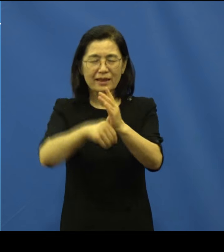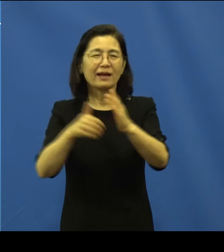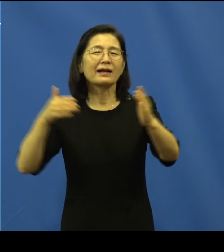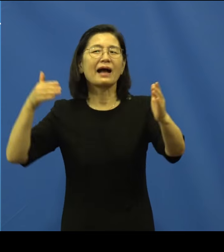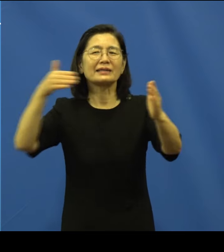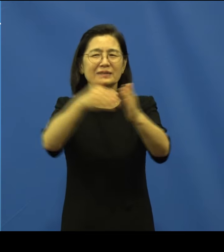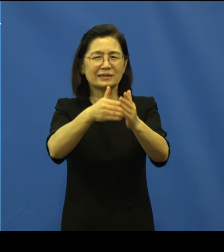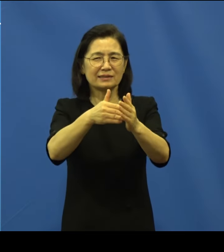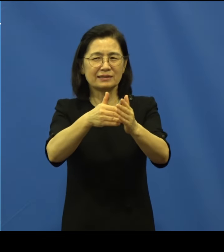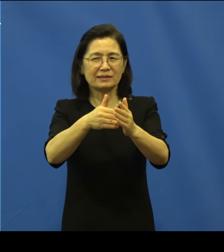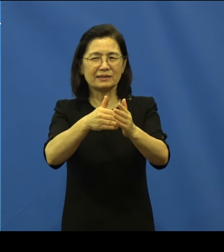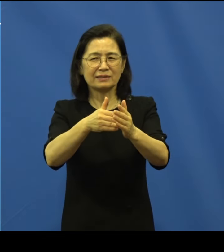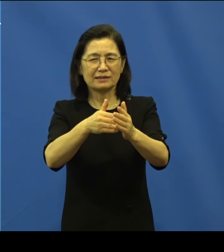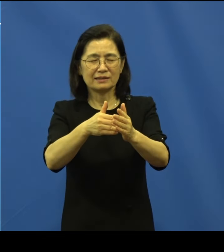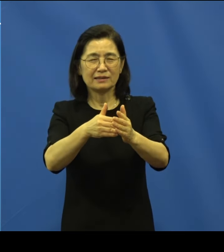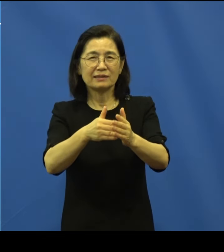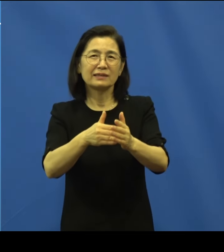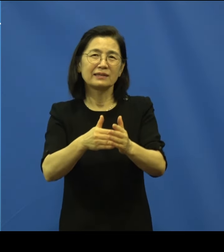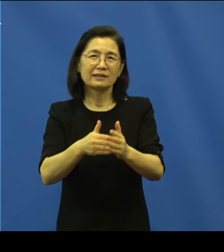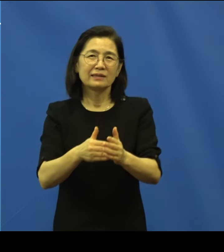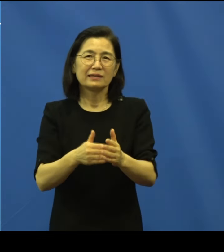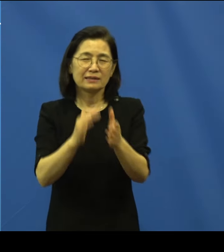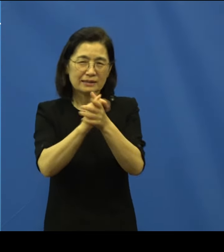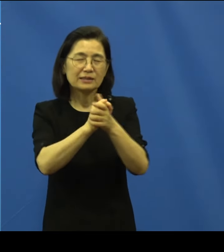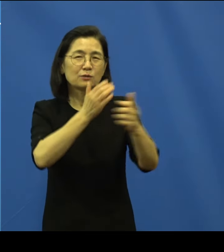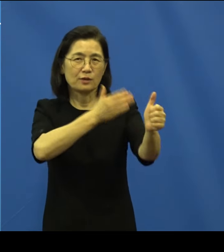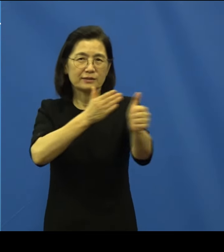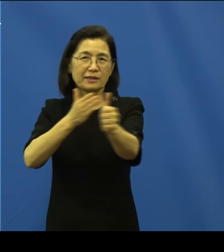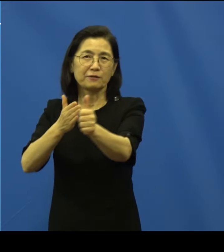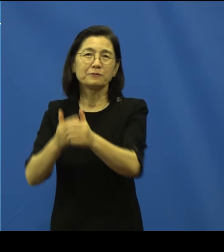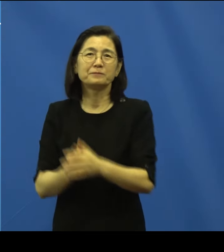언제까지? 능력이 임할 때까지.